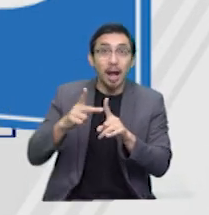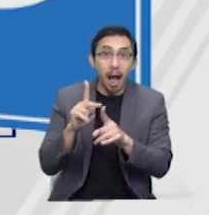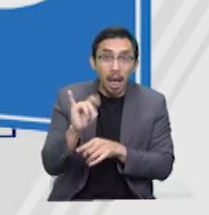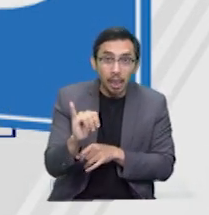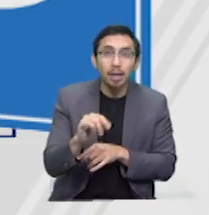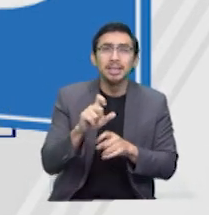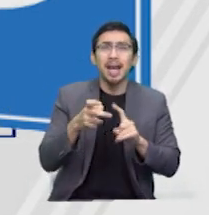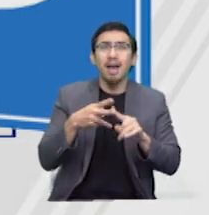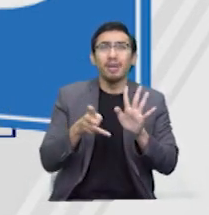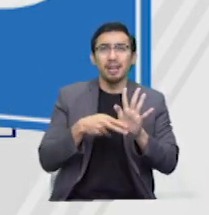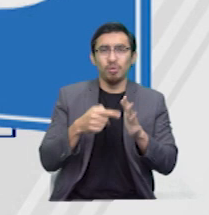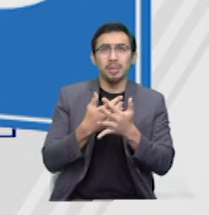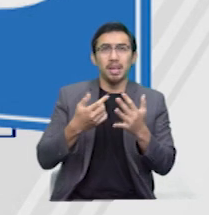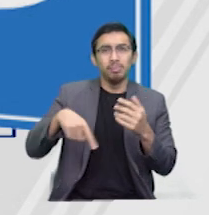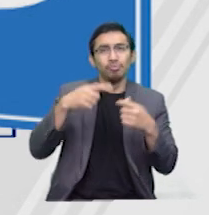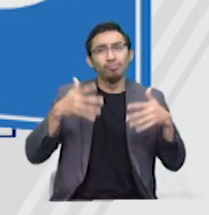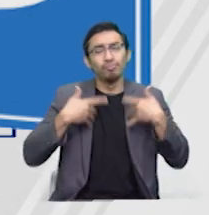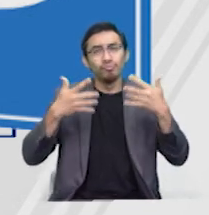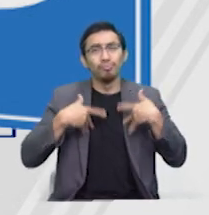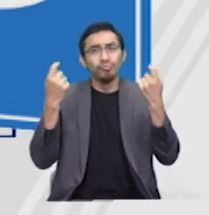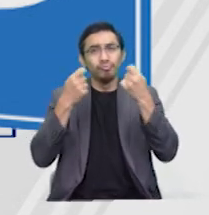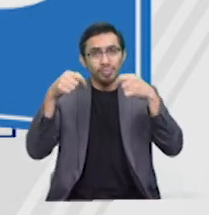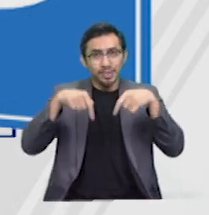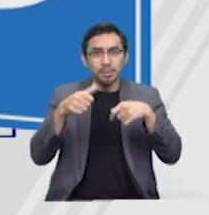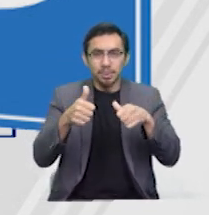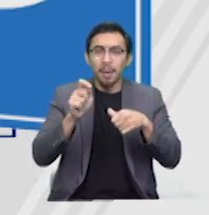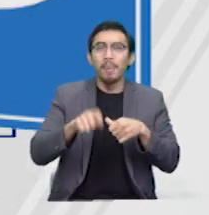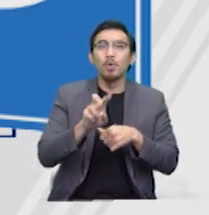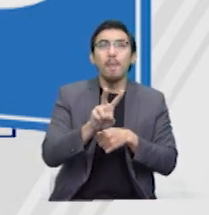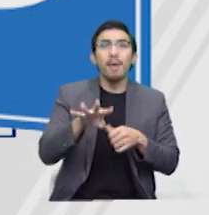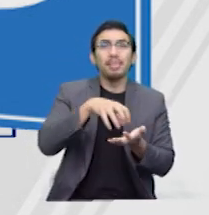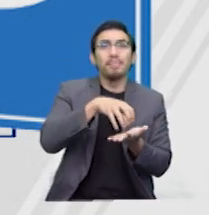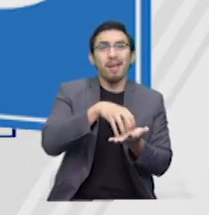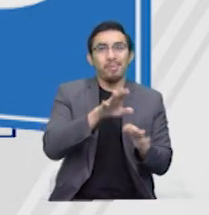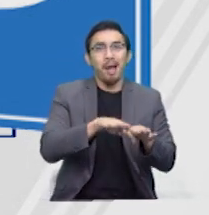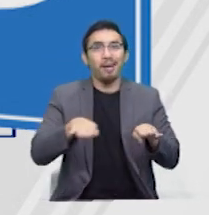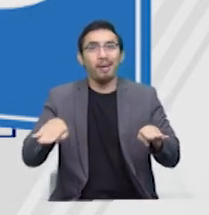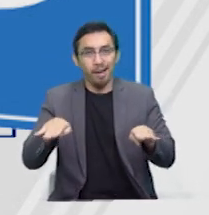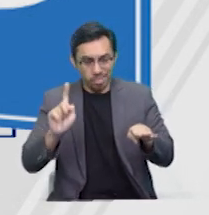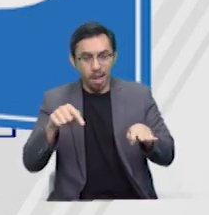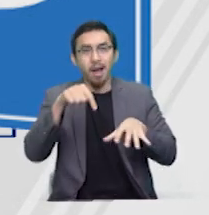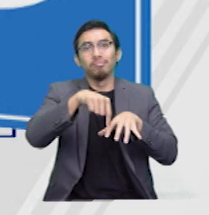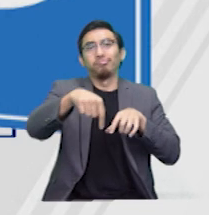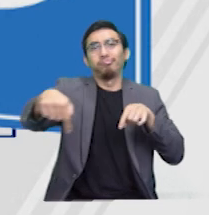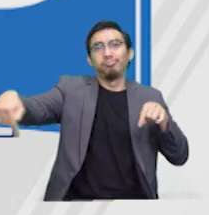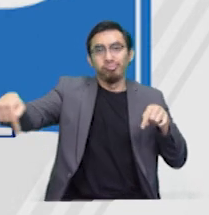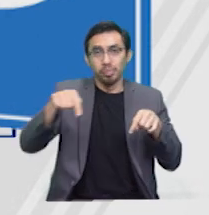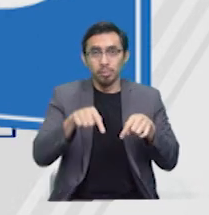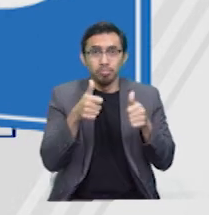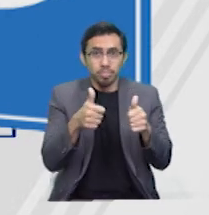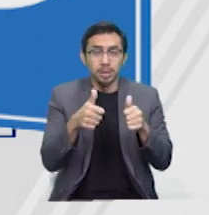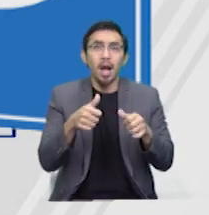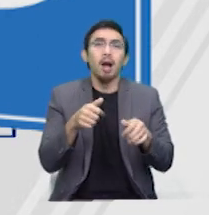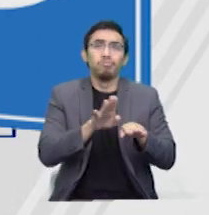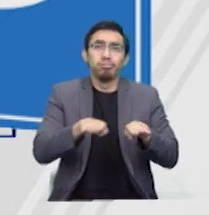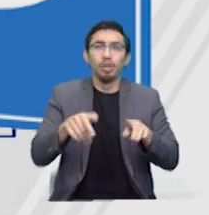Night, masyarakat yang ingin merayakan tahun baru di Sudirman Tamrin bisa memanfaatkan 24 kantong parkir yang tersedia. Seluruh kantong parkir